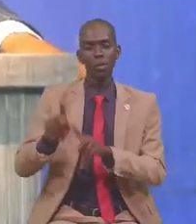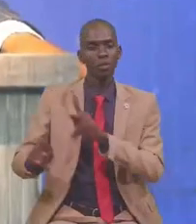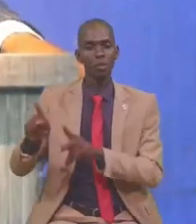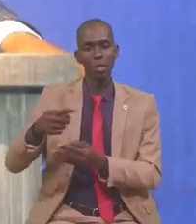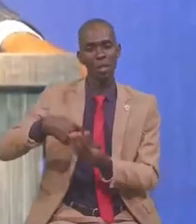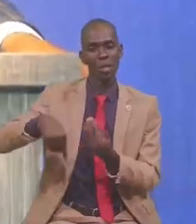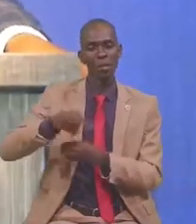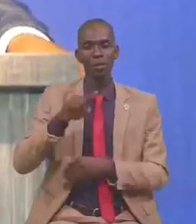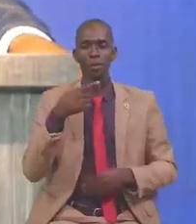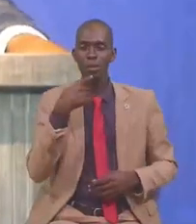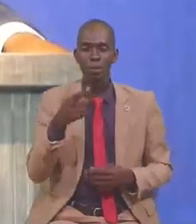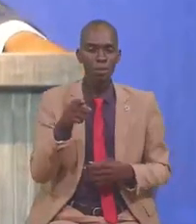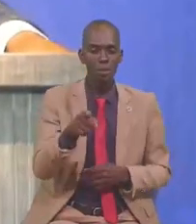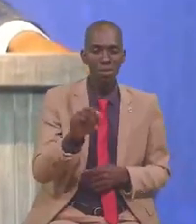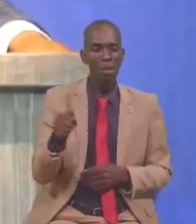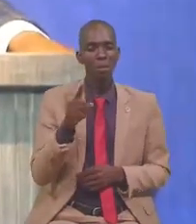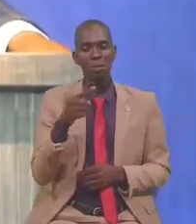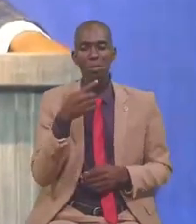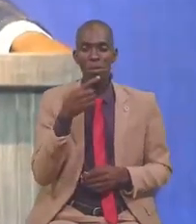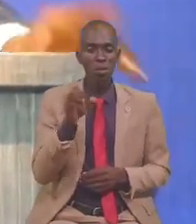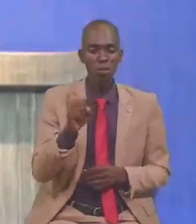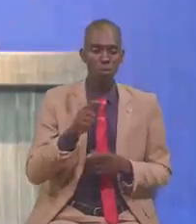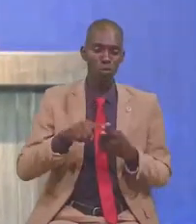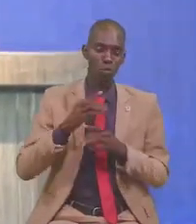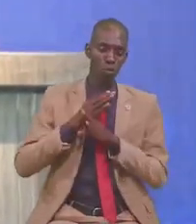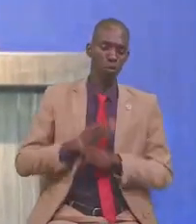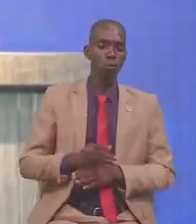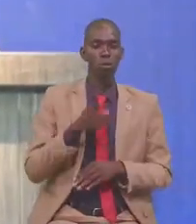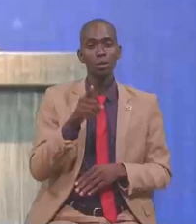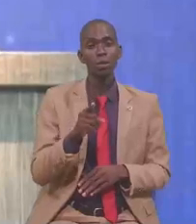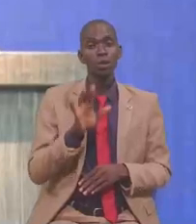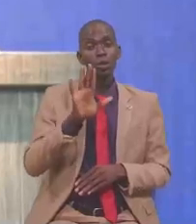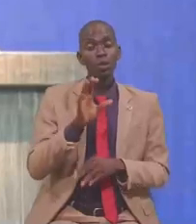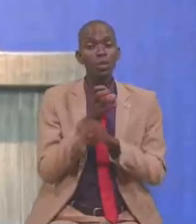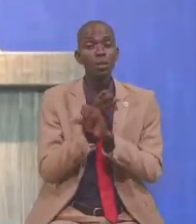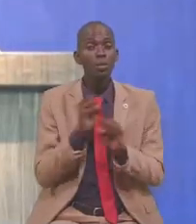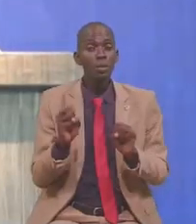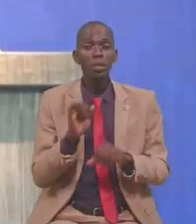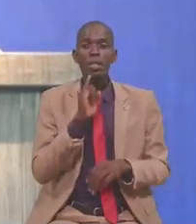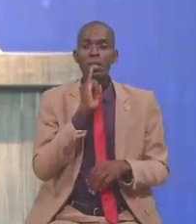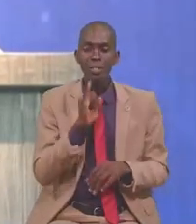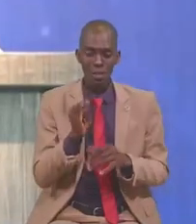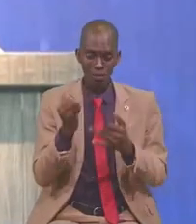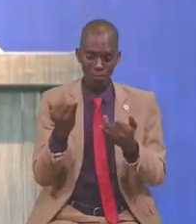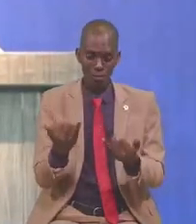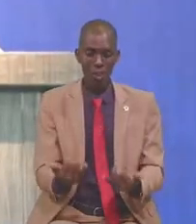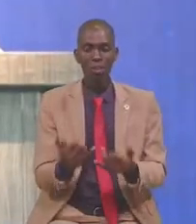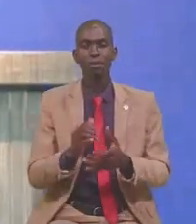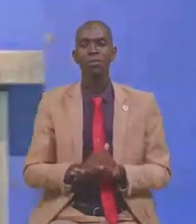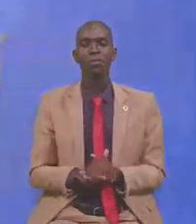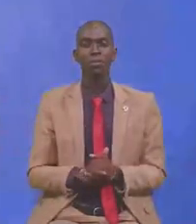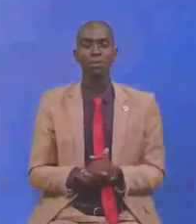que rien, que ce que les disciples ou ce que les gens disent ne dérange pas, n'empêche pas ton salut à cette heure-ci.